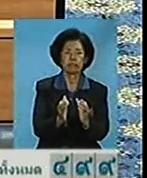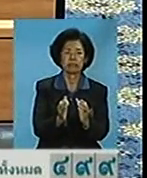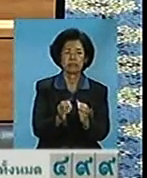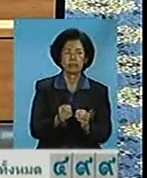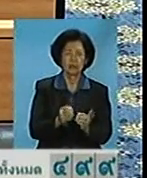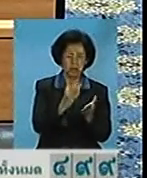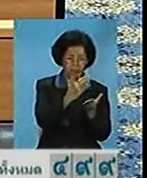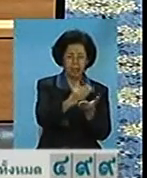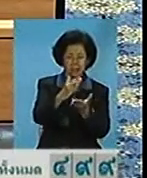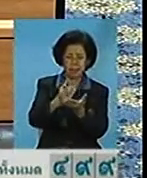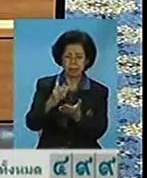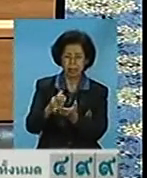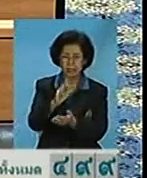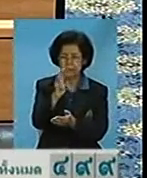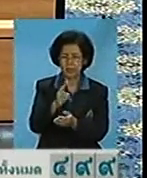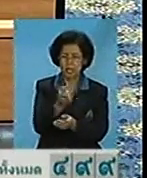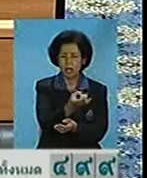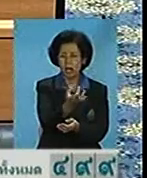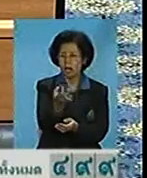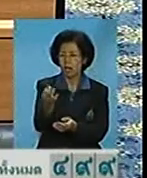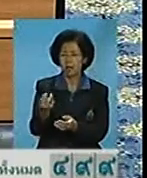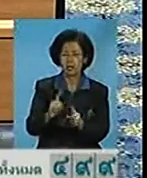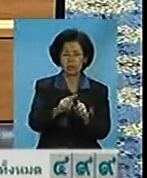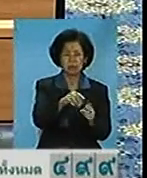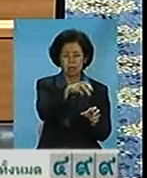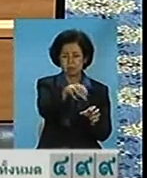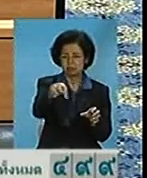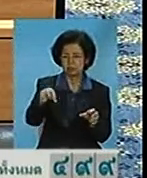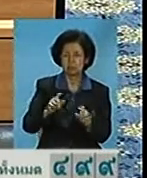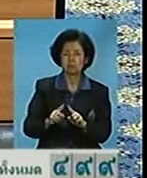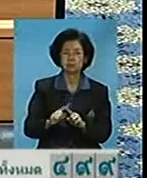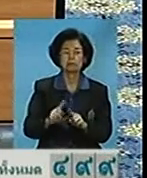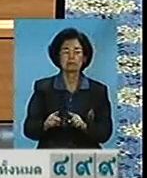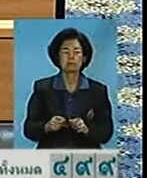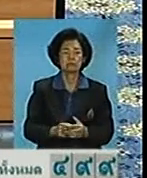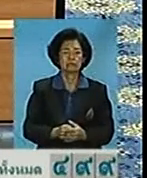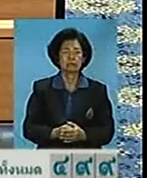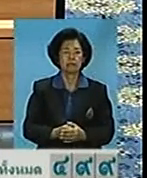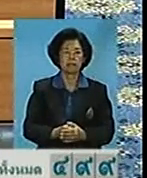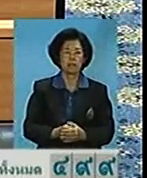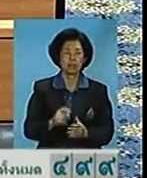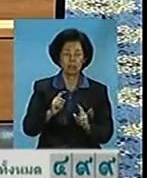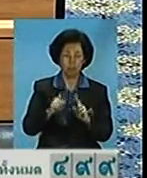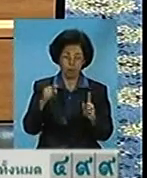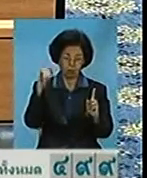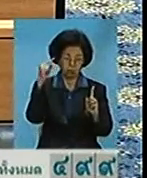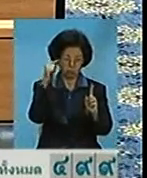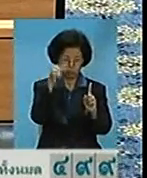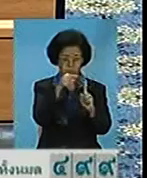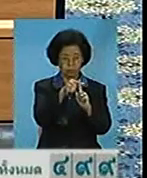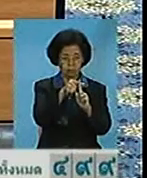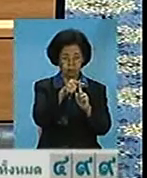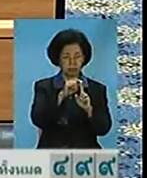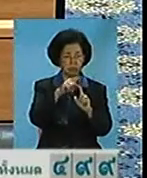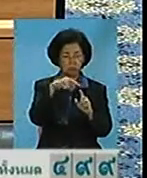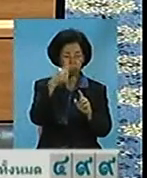แล้วเราจะแบ่งเค้กกันว่าเอาไปใช้นั่นใช้นี่ใช้นั่นใช้นี่แต่ว่าในวัตถุประสงค์เราไม่พูดถึงเกษตรกรพว